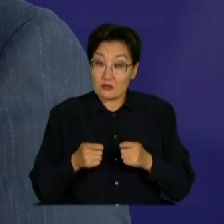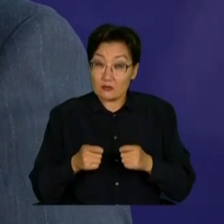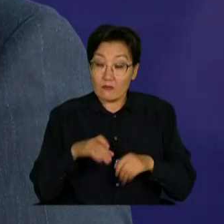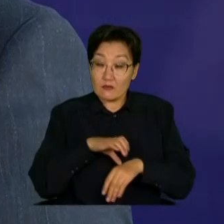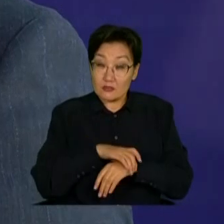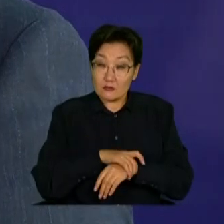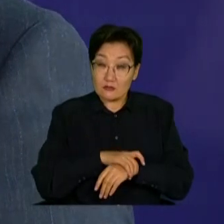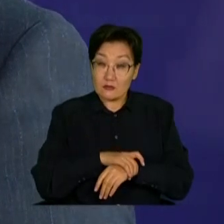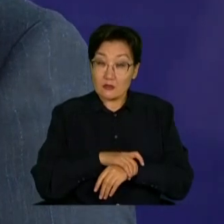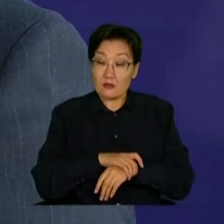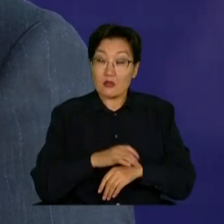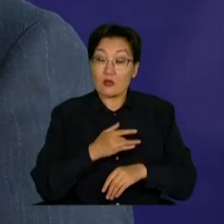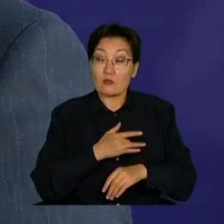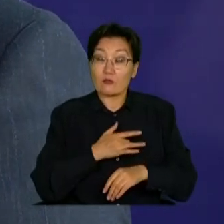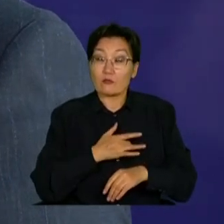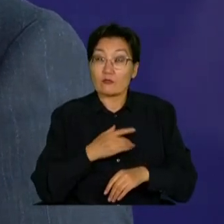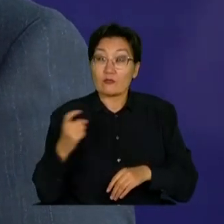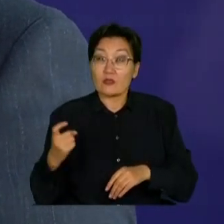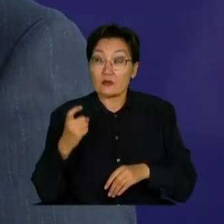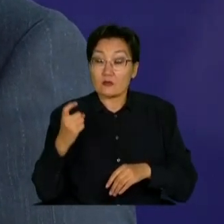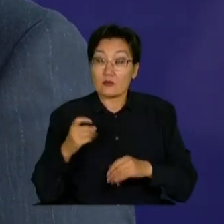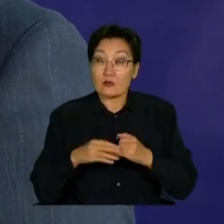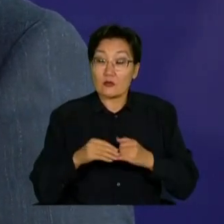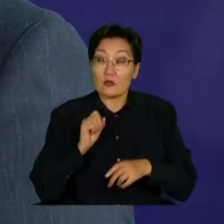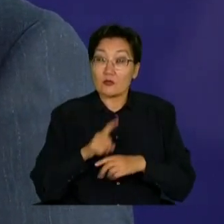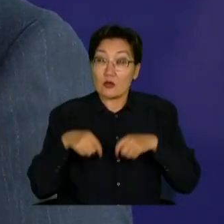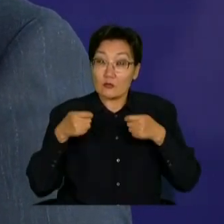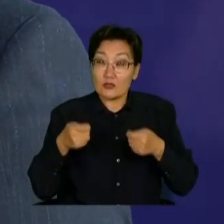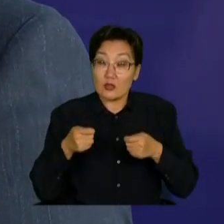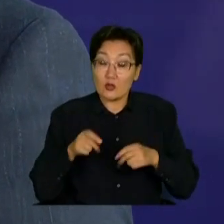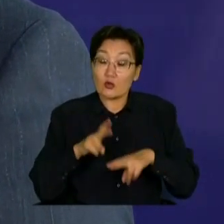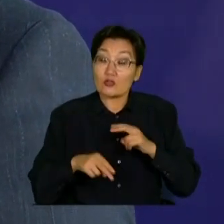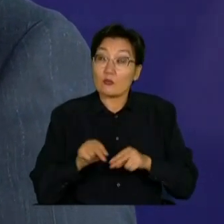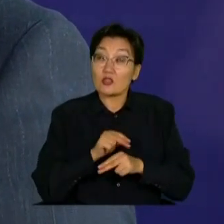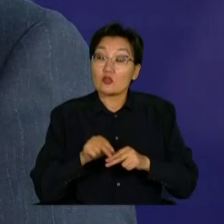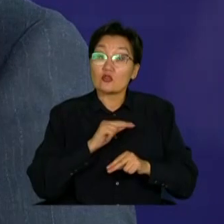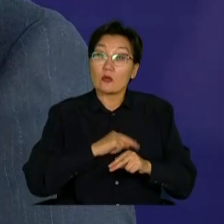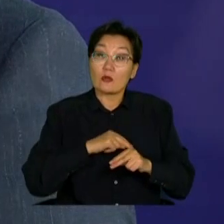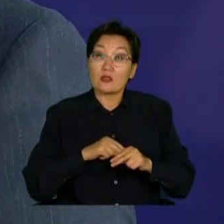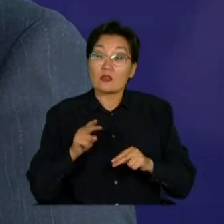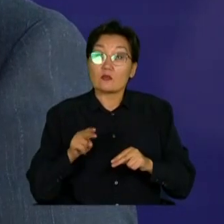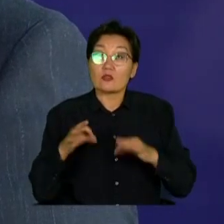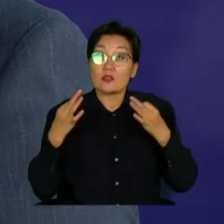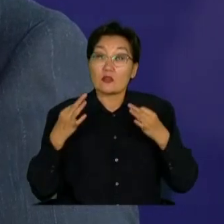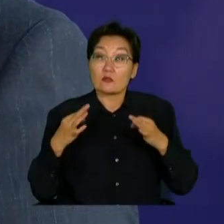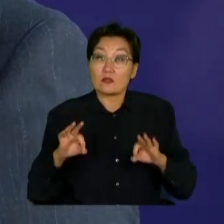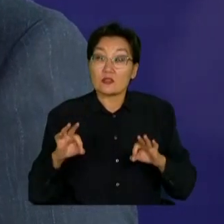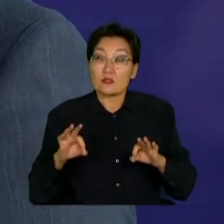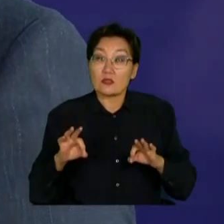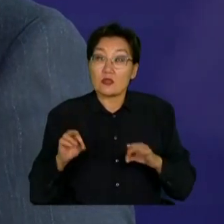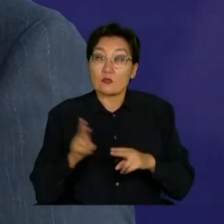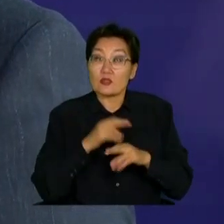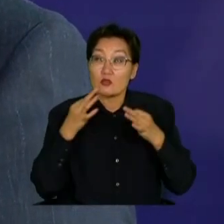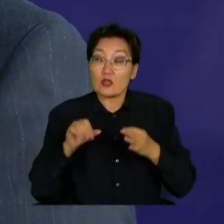құқықбұзушылық, меншік иелері, тапсырып берушілер құрылыс монтаждау жұмыстарын рұқсаттама, құжаттамасыз бастап